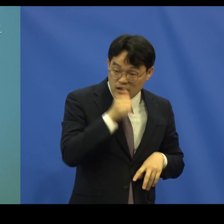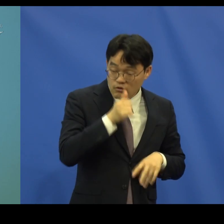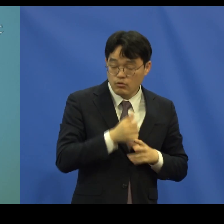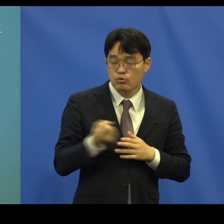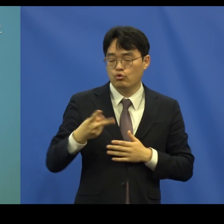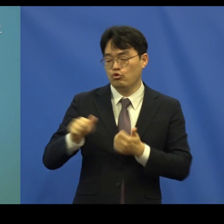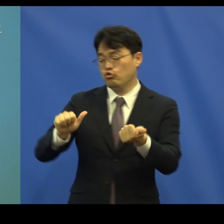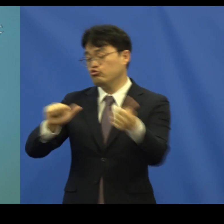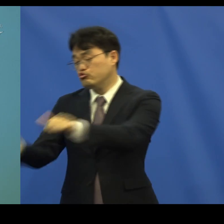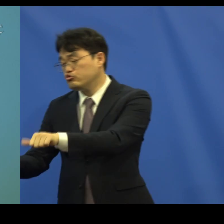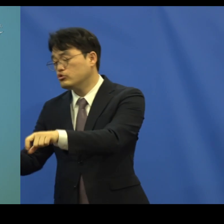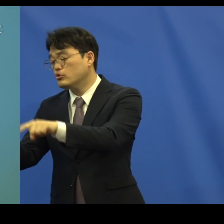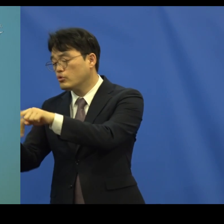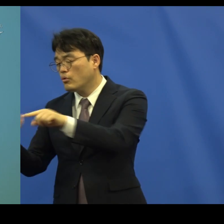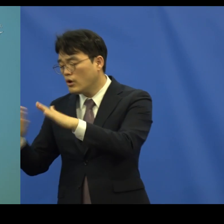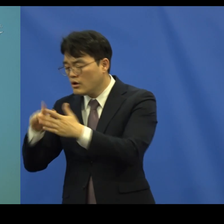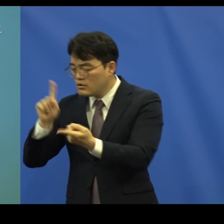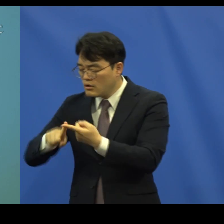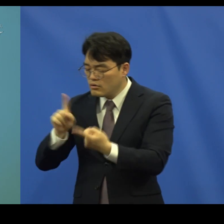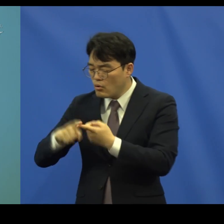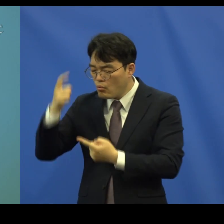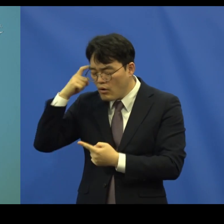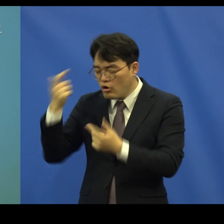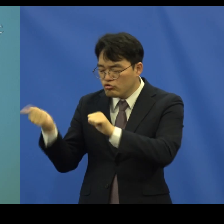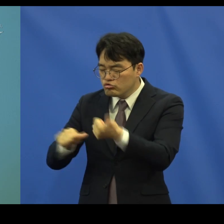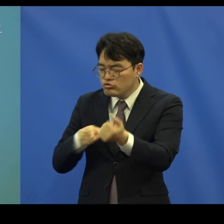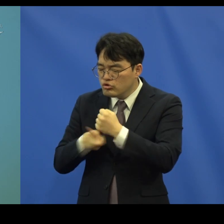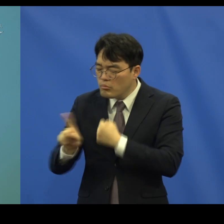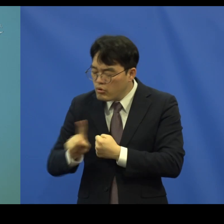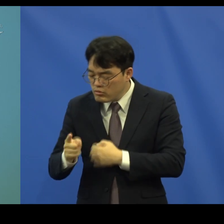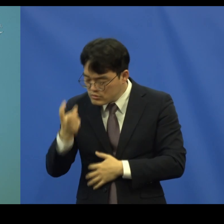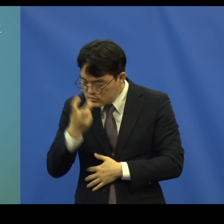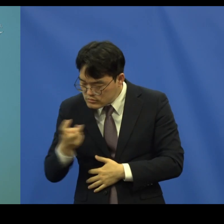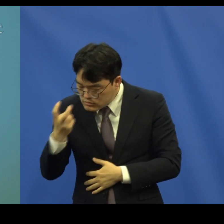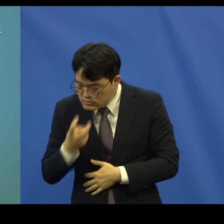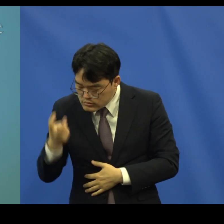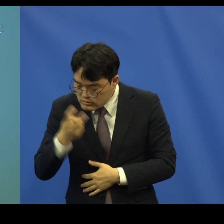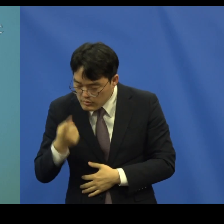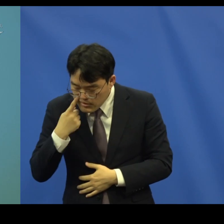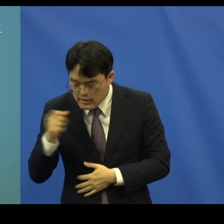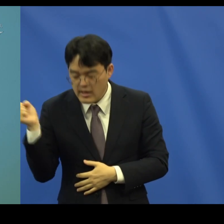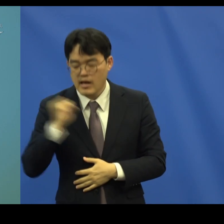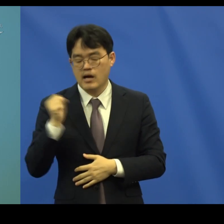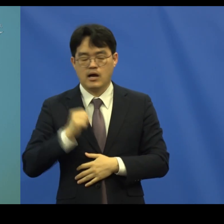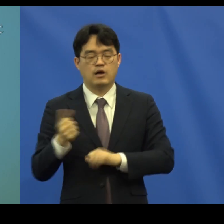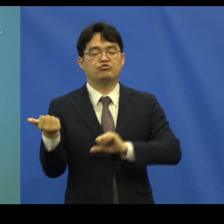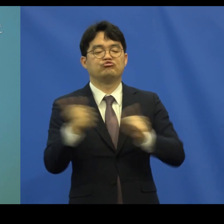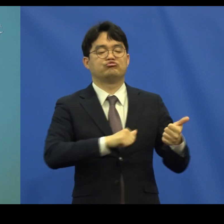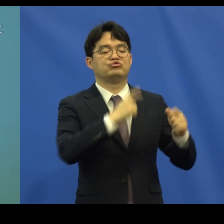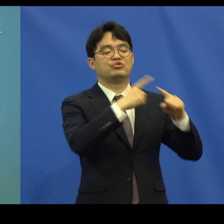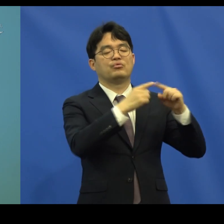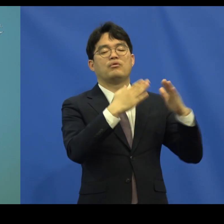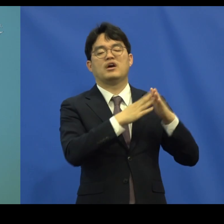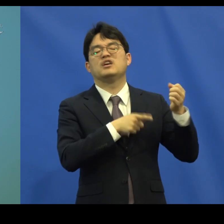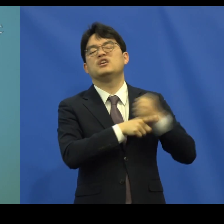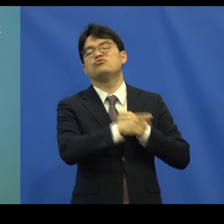그런 책을 썼습니다. 죽은 교회들을 부검해 보니까 사인이 있더라는 거예요. 왜 죽었는지, 죽은 이유가 있더라는